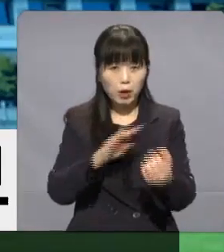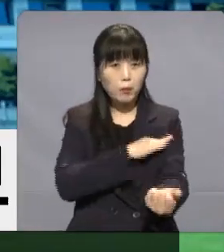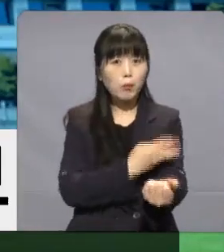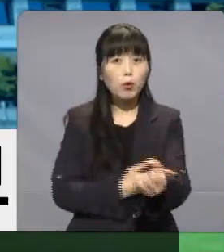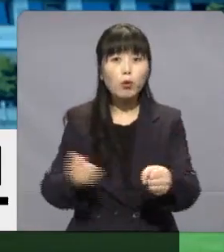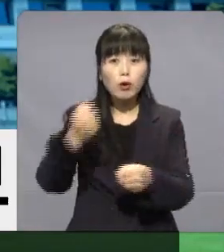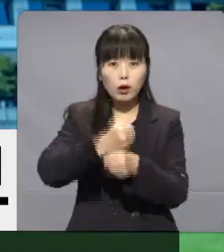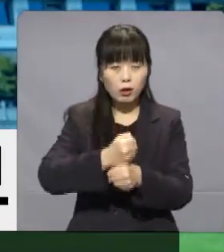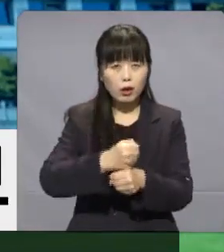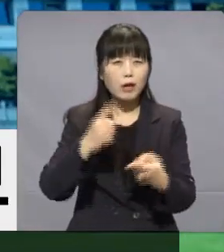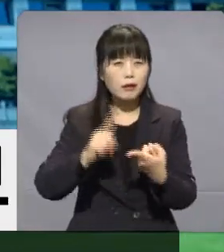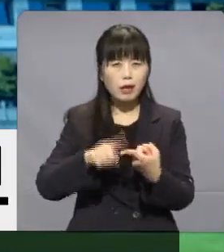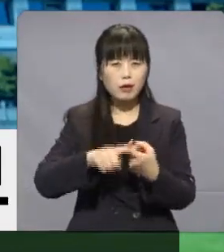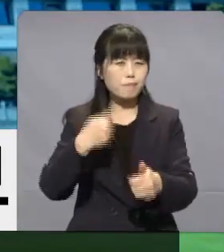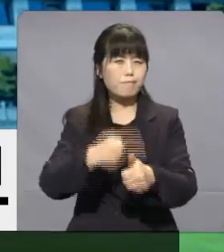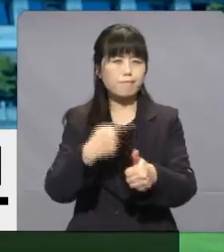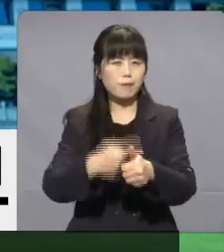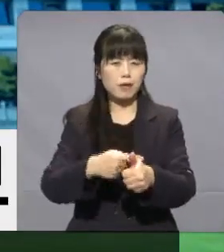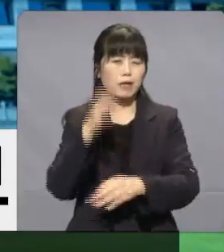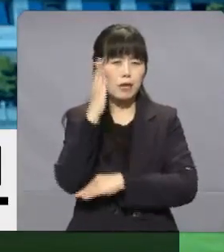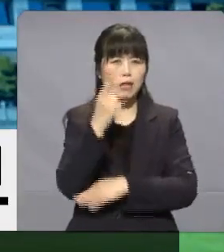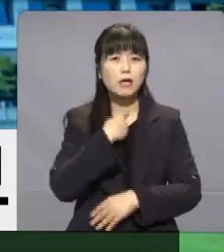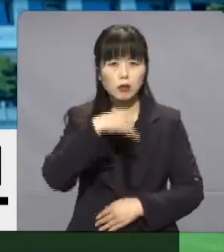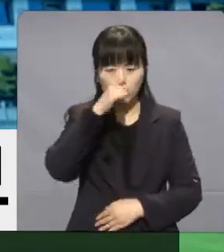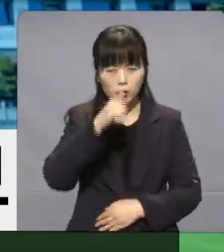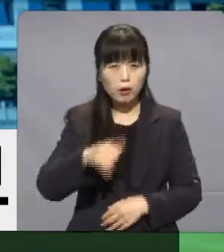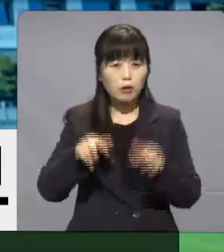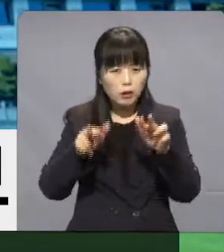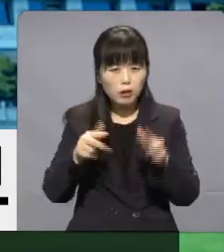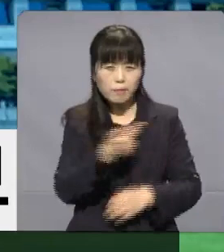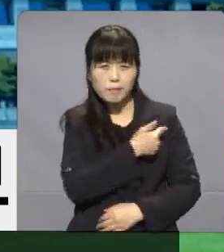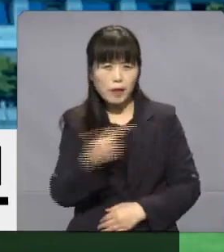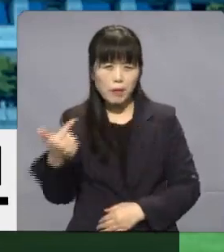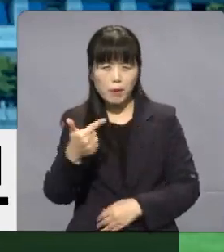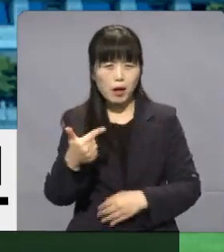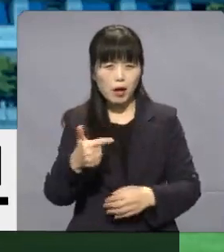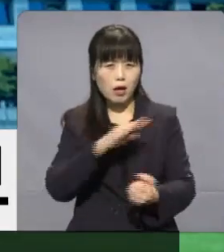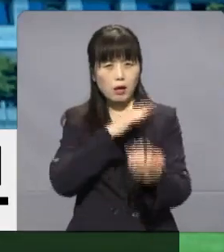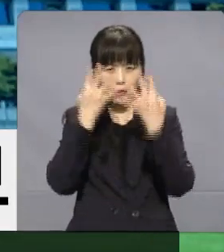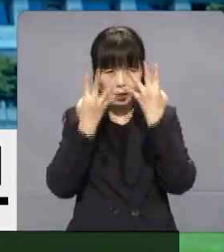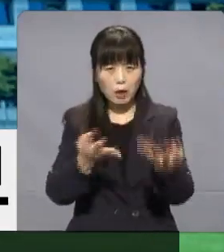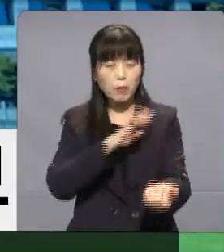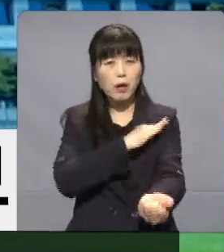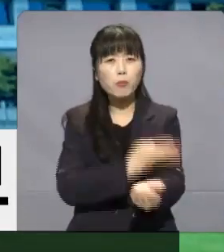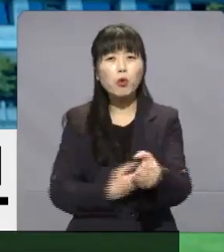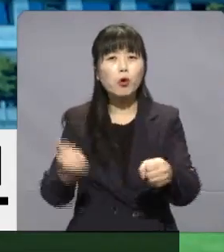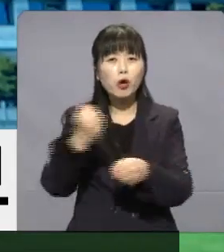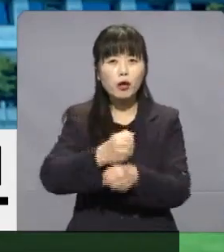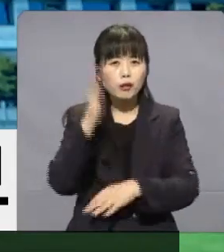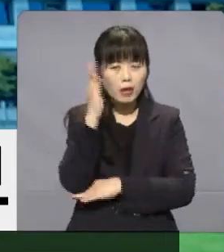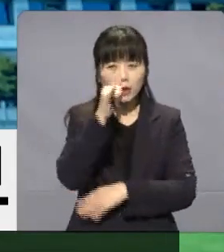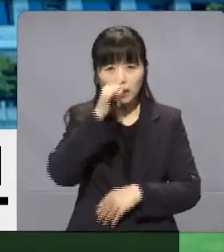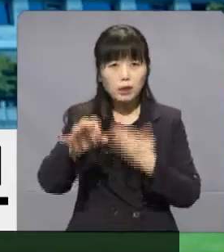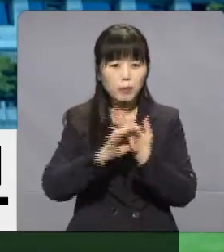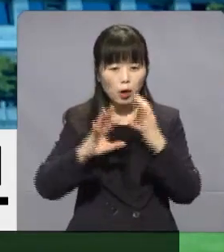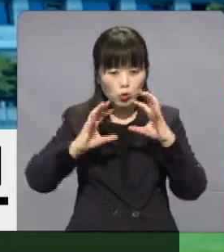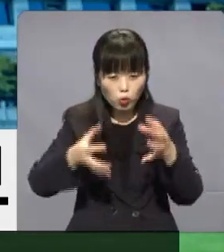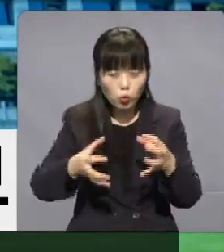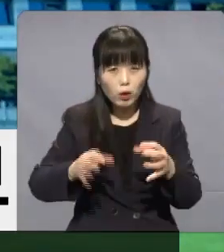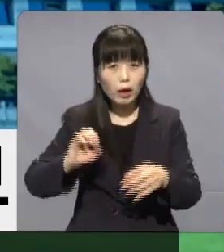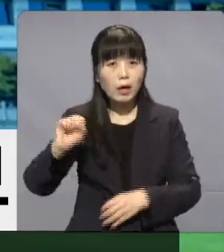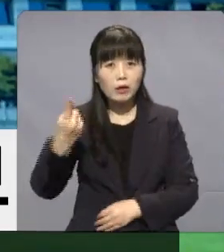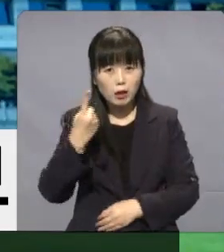사면복권에 대해서 굉장히 비판적으로 얘기했었거든요. 근데 이제 와서 또 대대적인 사면복권 얘기한다 그러면 도대체 국가와 국가에